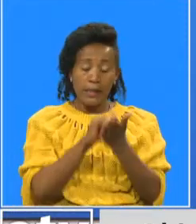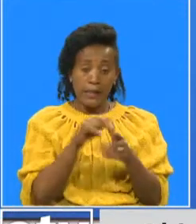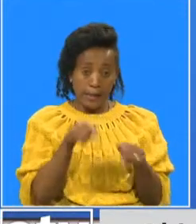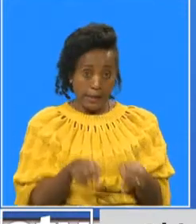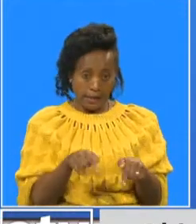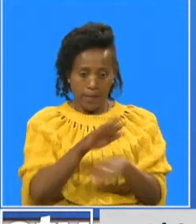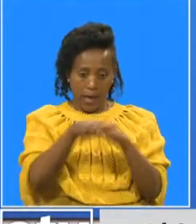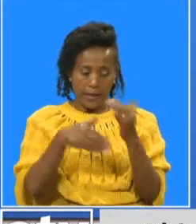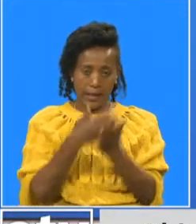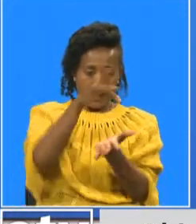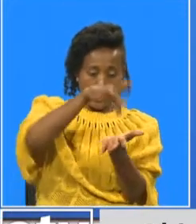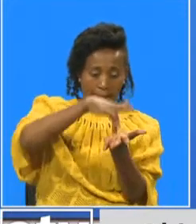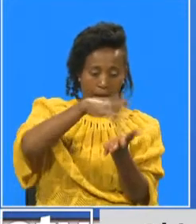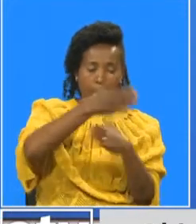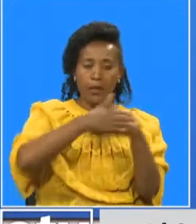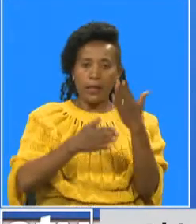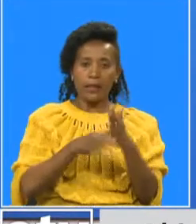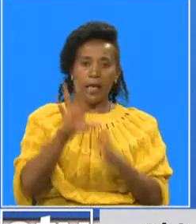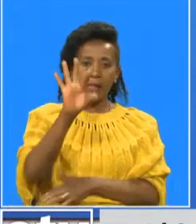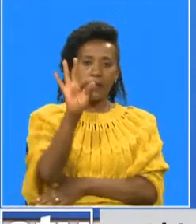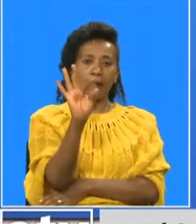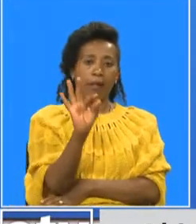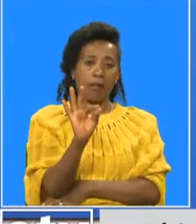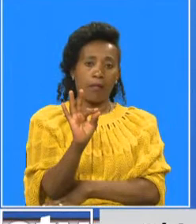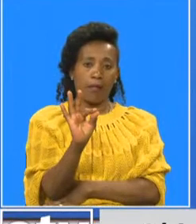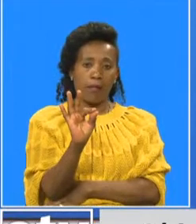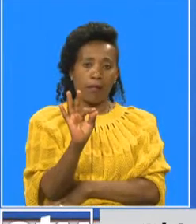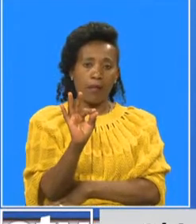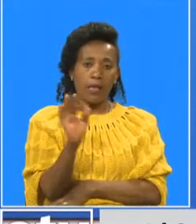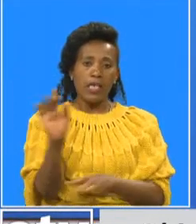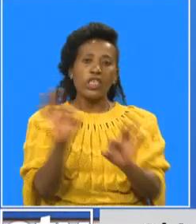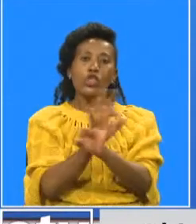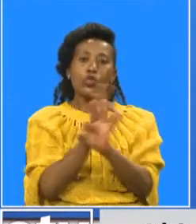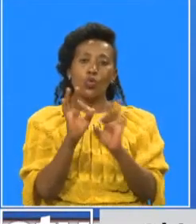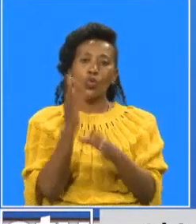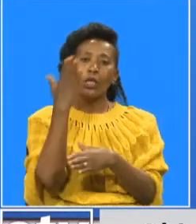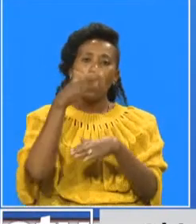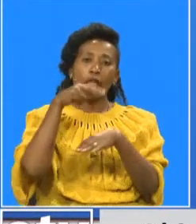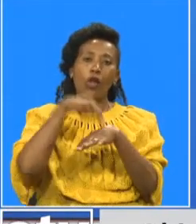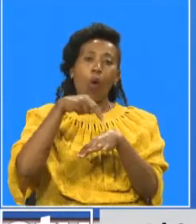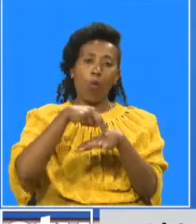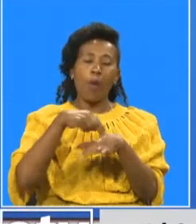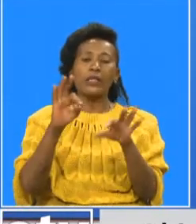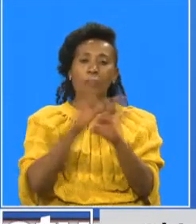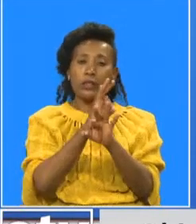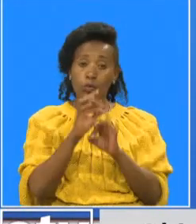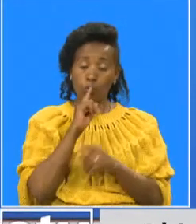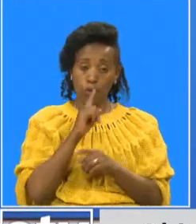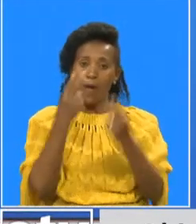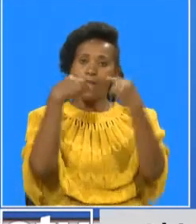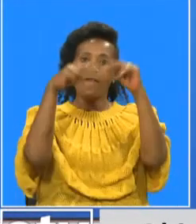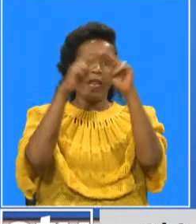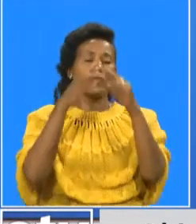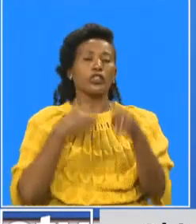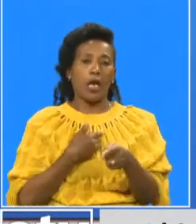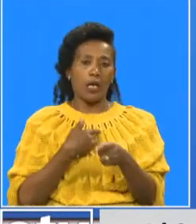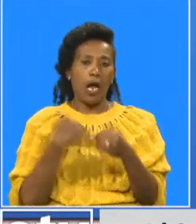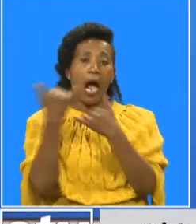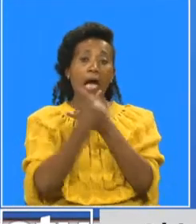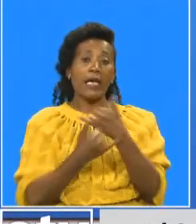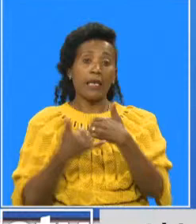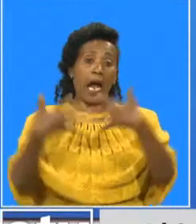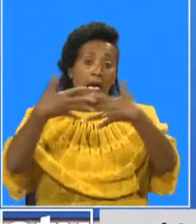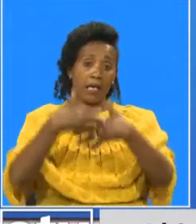እዚህም አጠቃላይ በሴክተር ደረጃ በ9 ኢንዱስትሪዎች የተደራጁ ኢንዱስትሪ ፌዴሬሽኖች አሉ በአገር አቀፍ